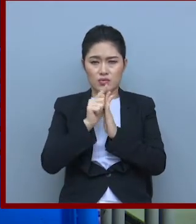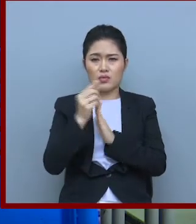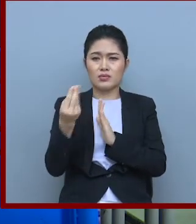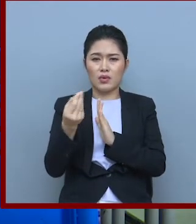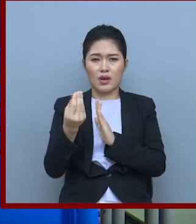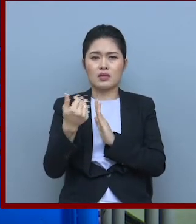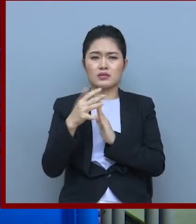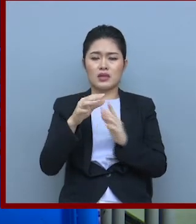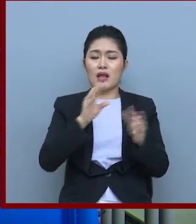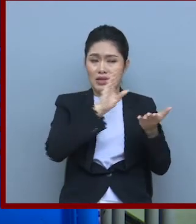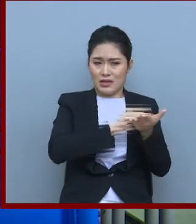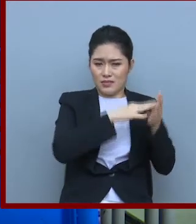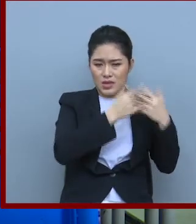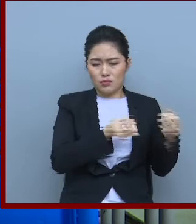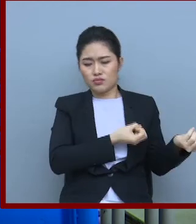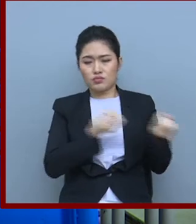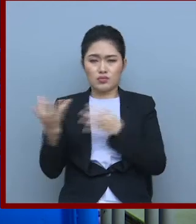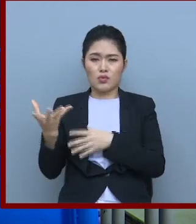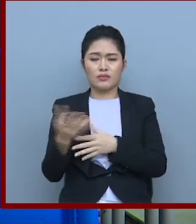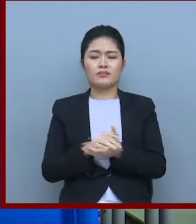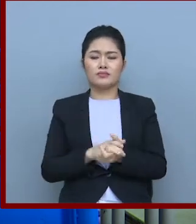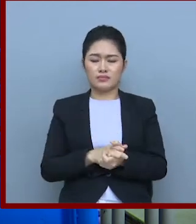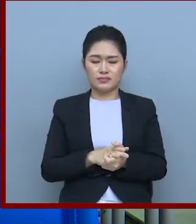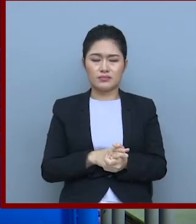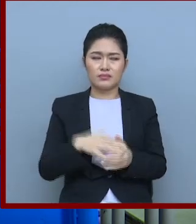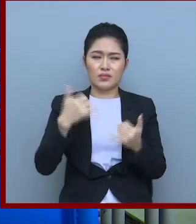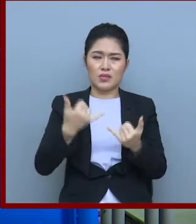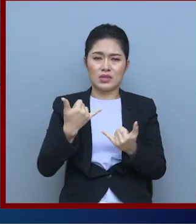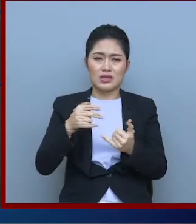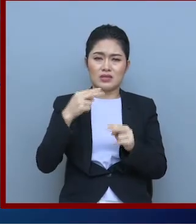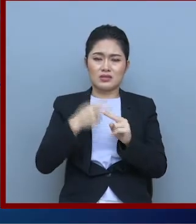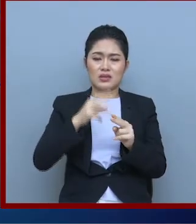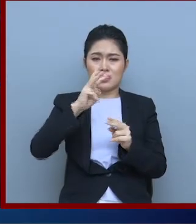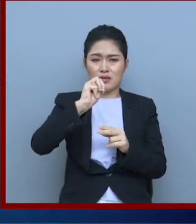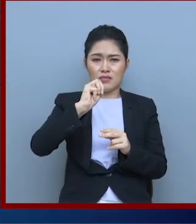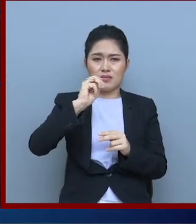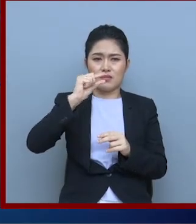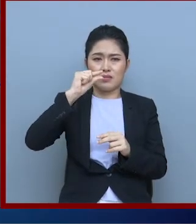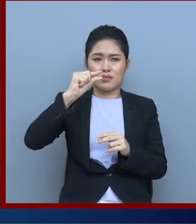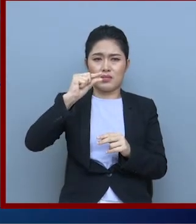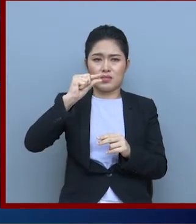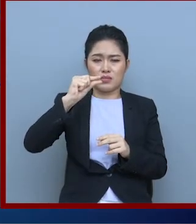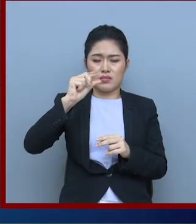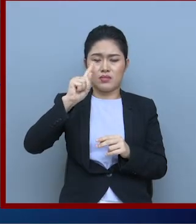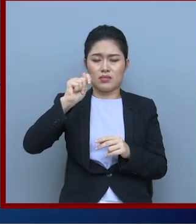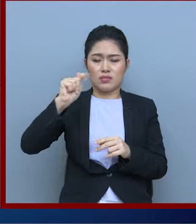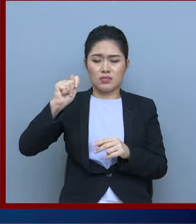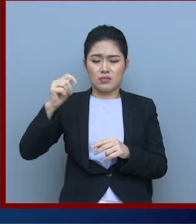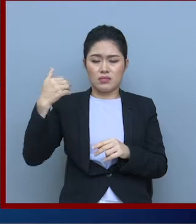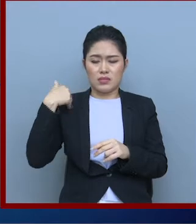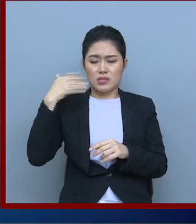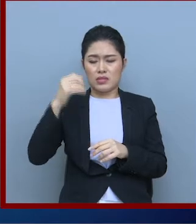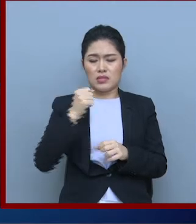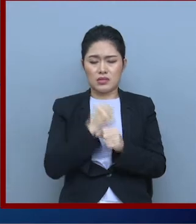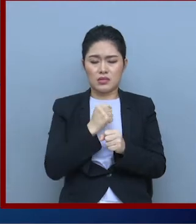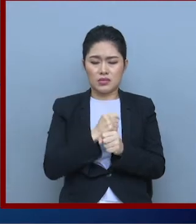เข้าใจไหมครับนี้ก็อาจจะยังไม่เห็นภาพนะครับอันนี้ก็คือ MQTT อันนี้ถูกสร้างม